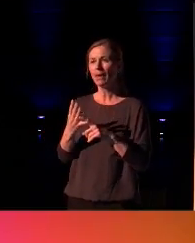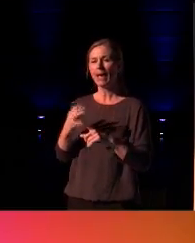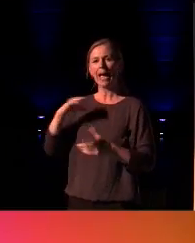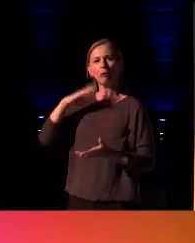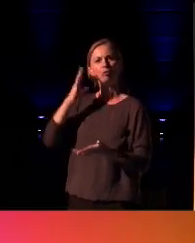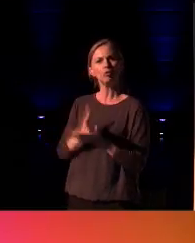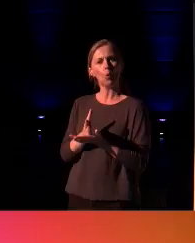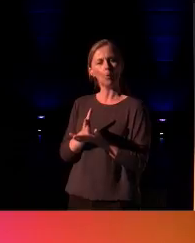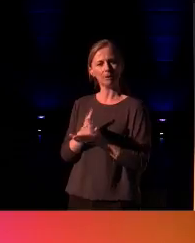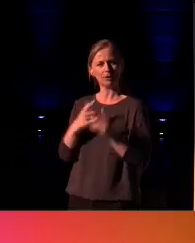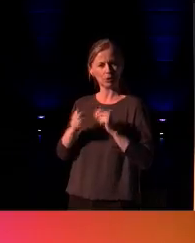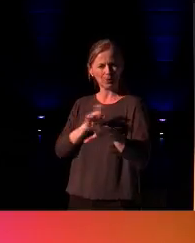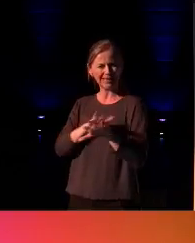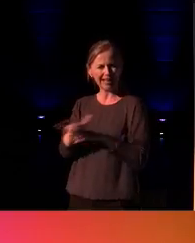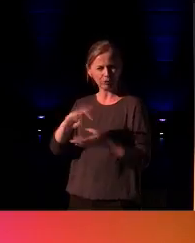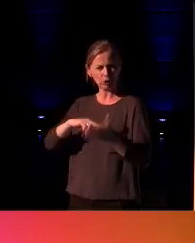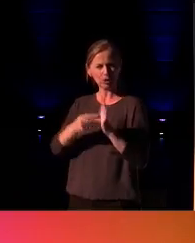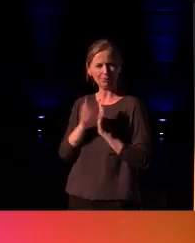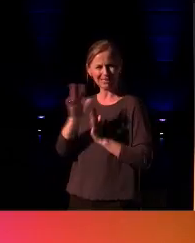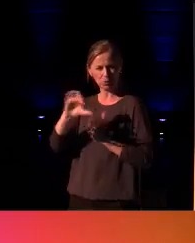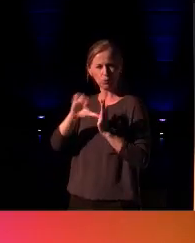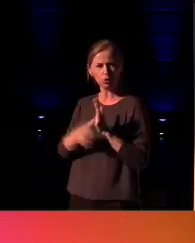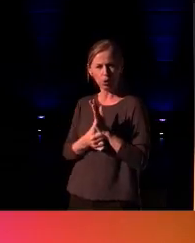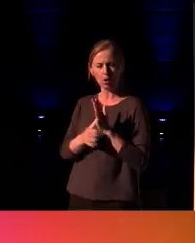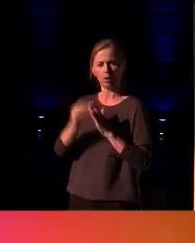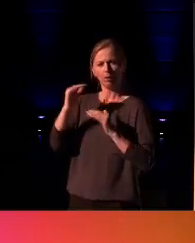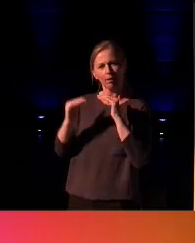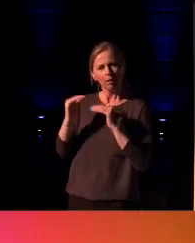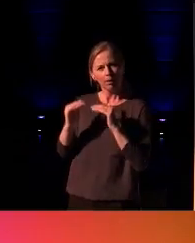autonom kontroll, altså nervesystemets kontroll,